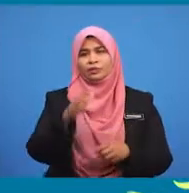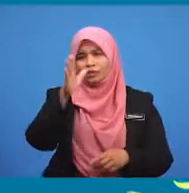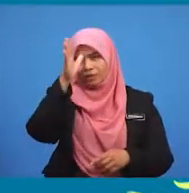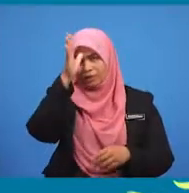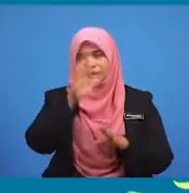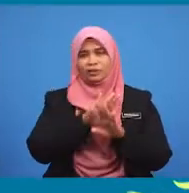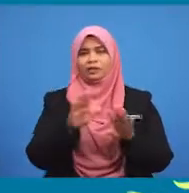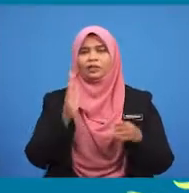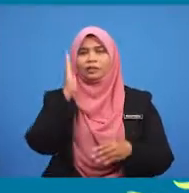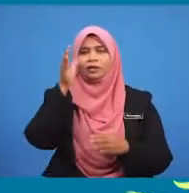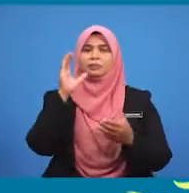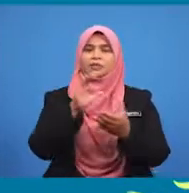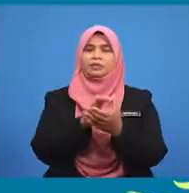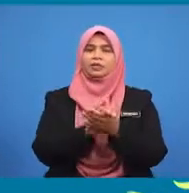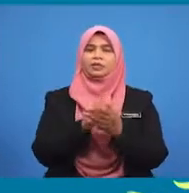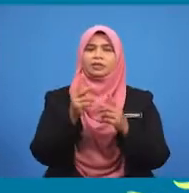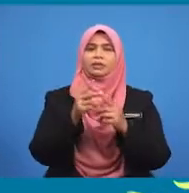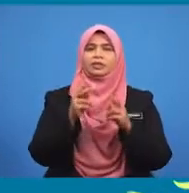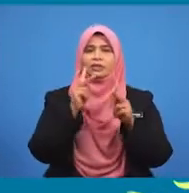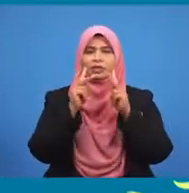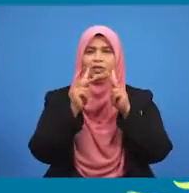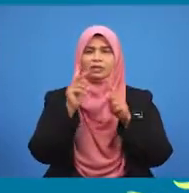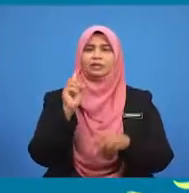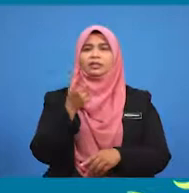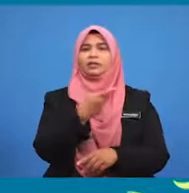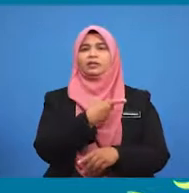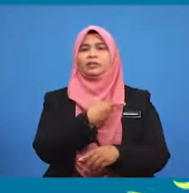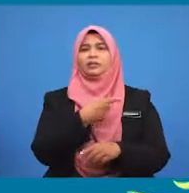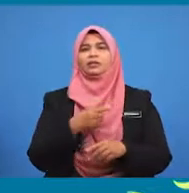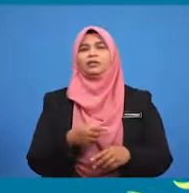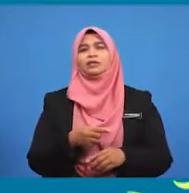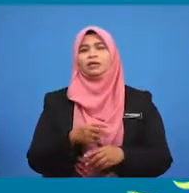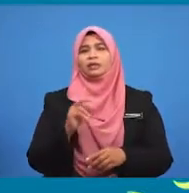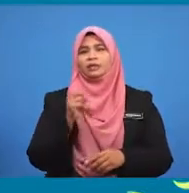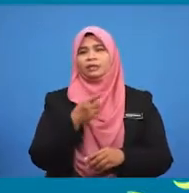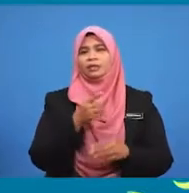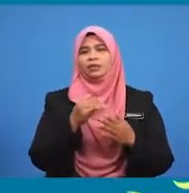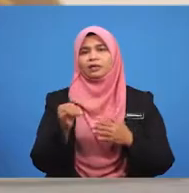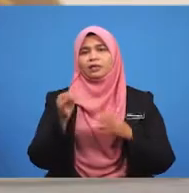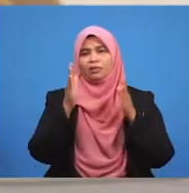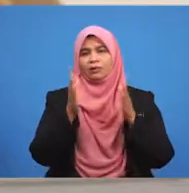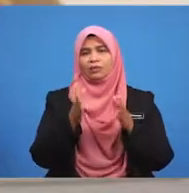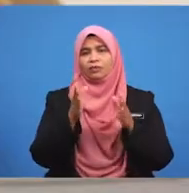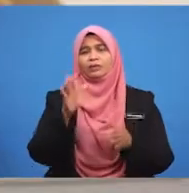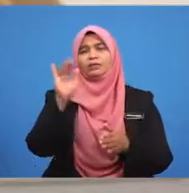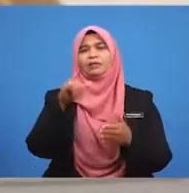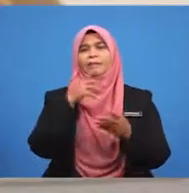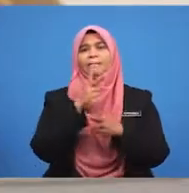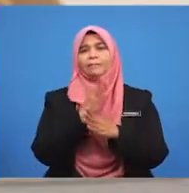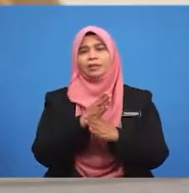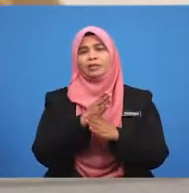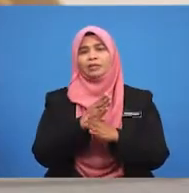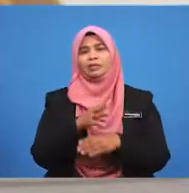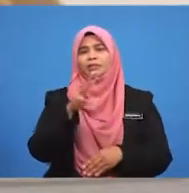akan percaya kepada kata-kata kami ini sekalipun kami orang-orang yang benar. Murid-murid yang saya